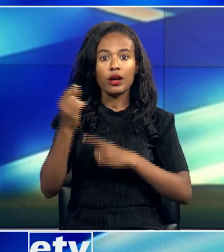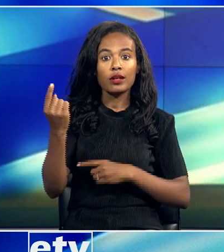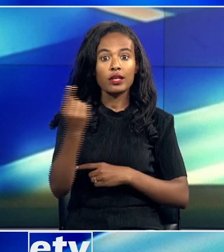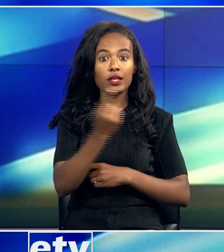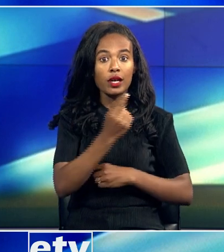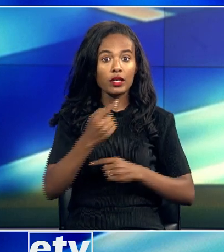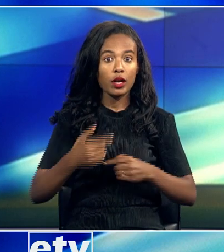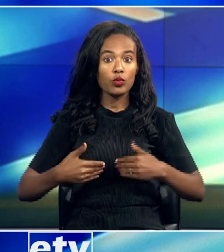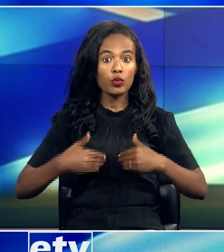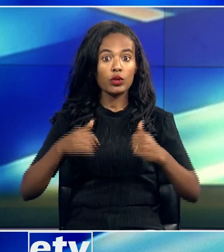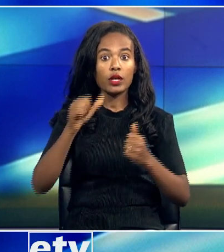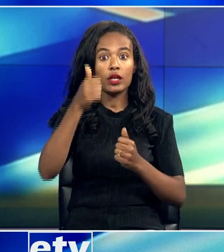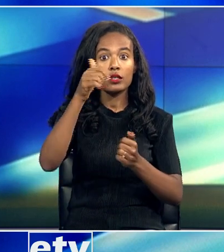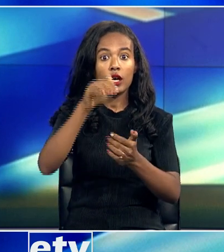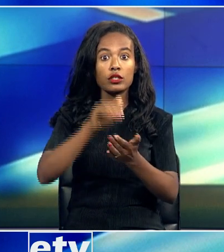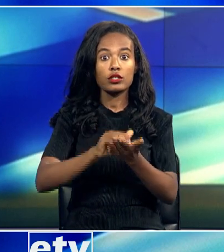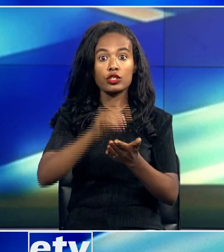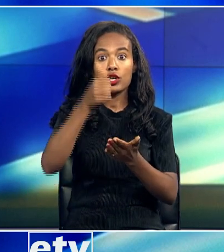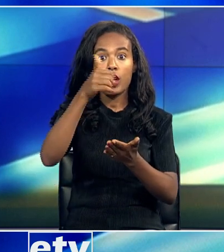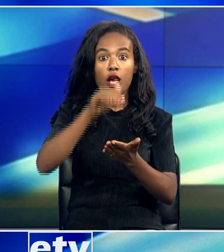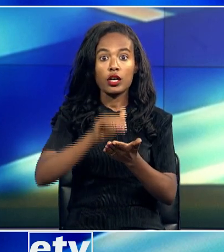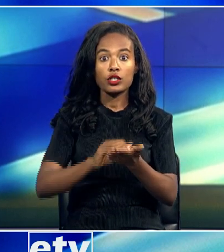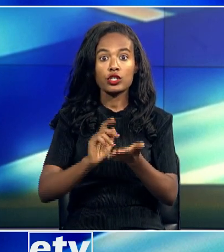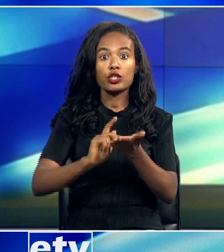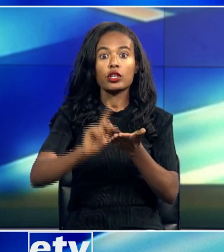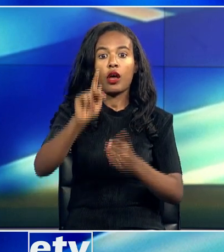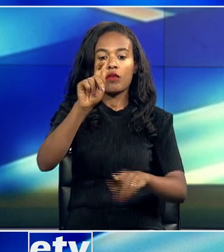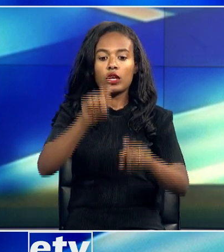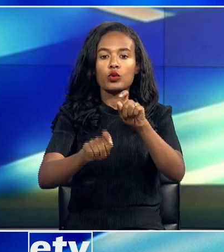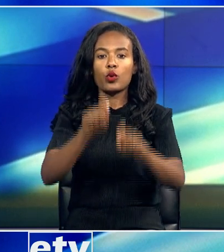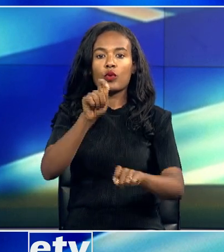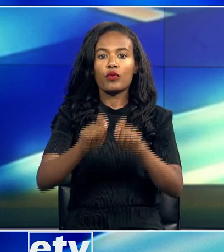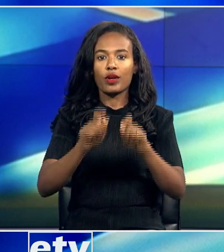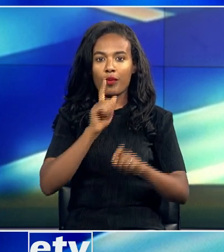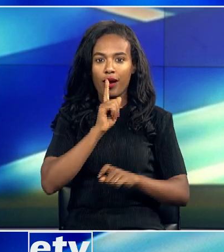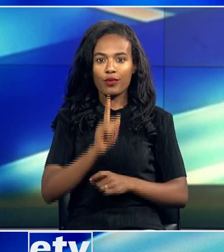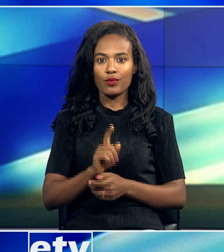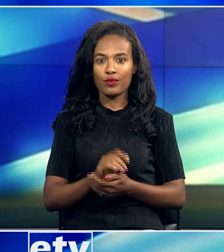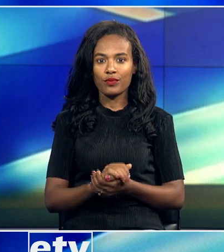ወጣት 10,000 እንከፈላቸዋለን ፐርማን ማለት